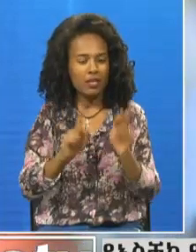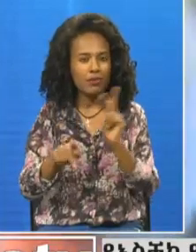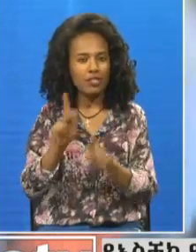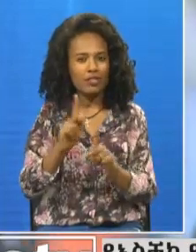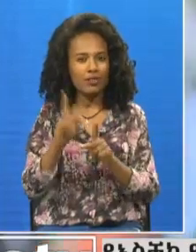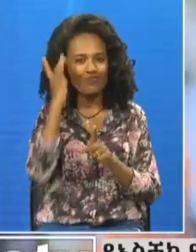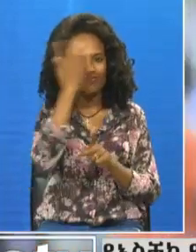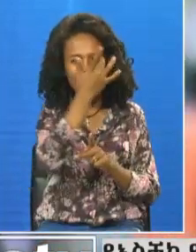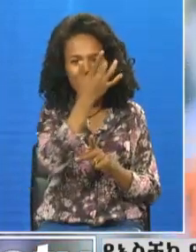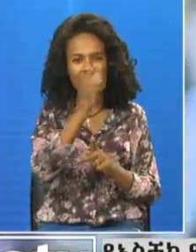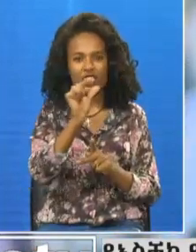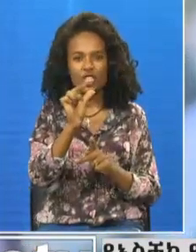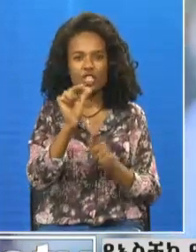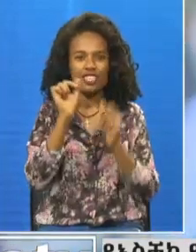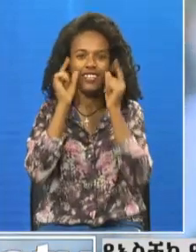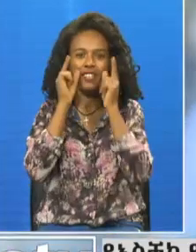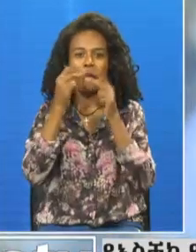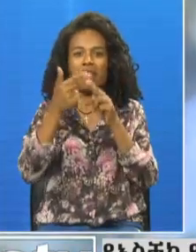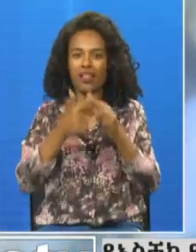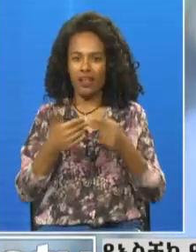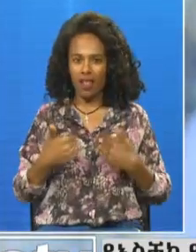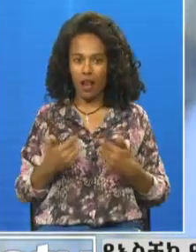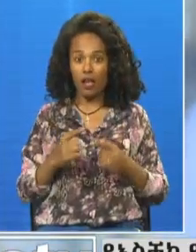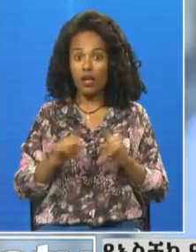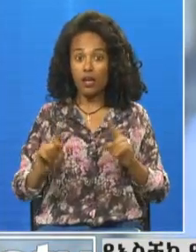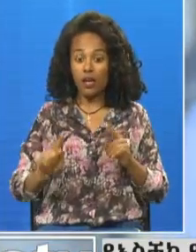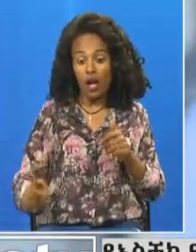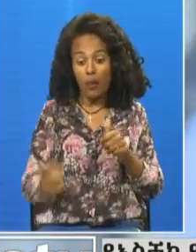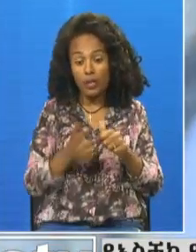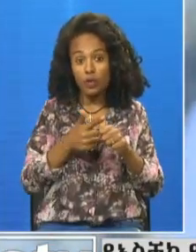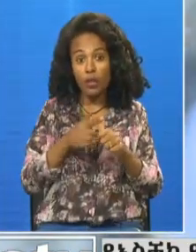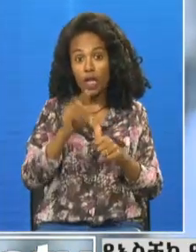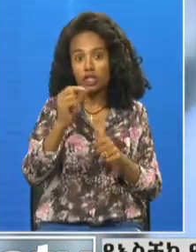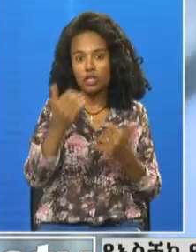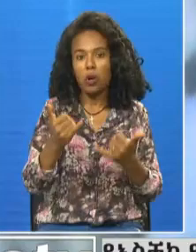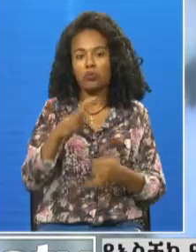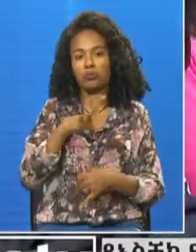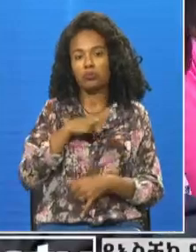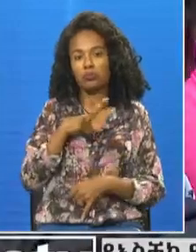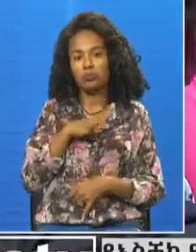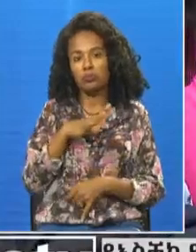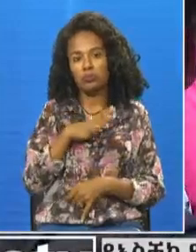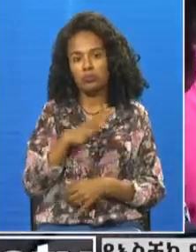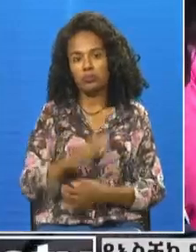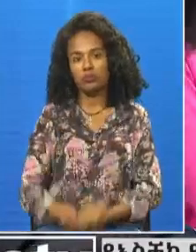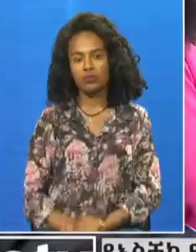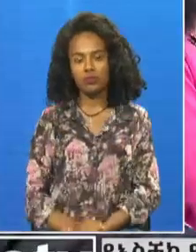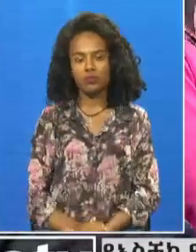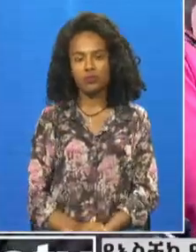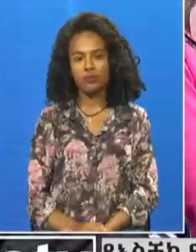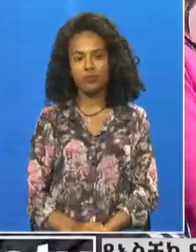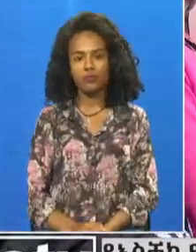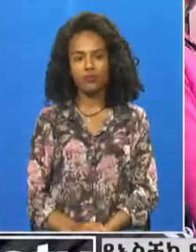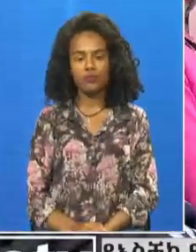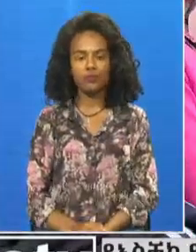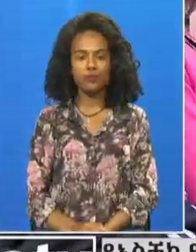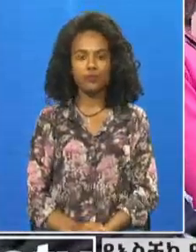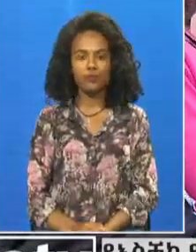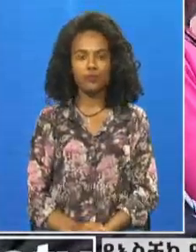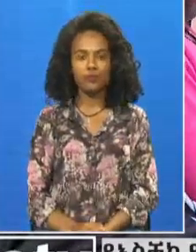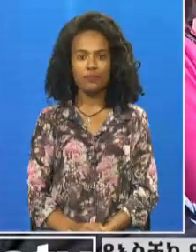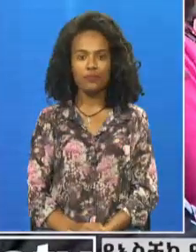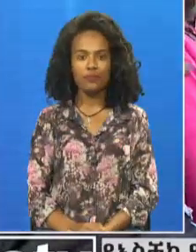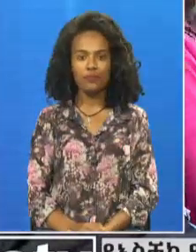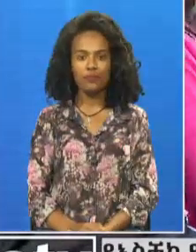በ50 በመቶ አገልግሎታቸው እንዲቀንሱ ማድረጉ የሚታወስ ነው። ይህንን ተከትሎ እንግዲህ ይህንን በመተግበር ረገድ ከፍተኛ ውጤት እንደመጣ